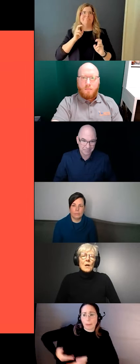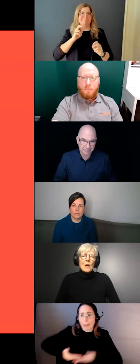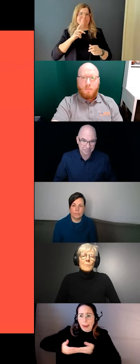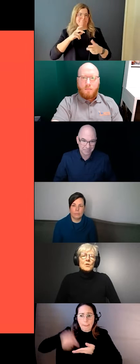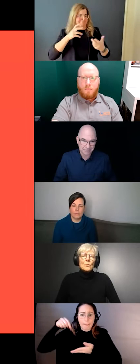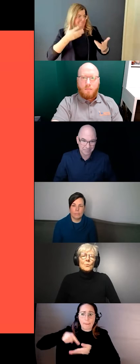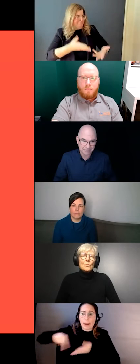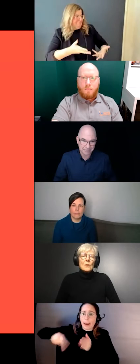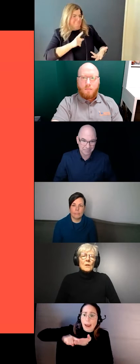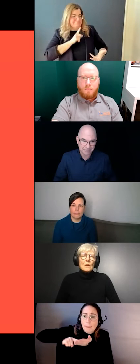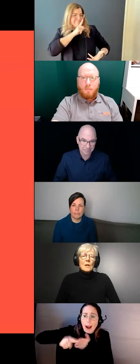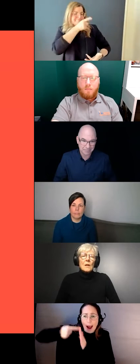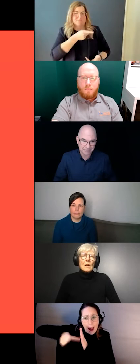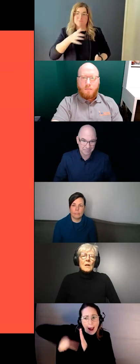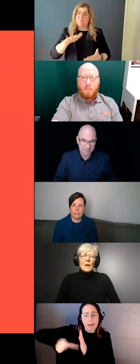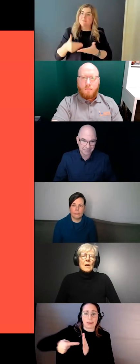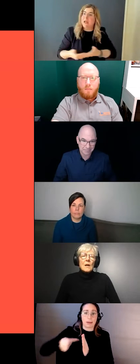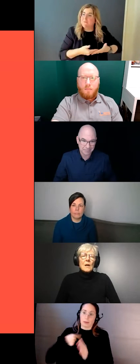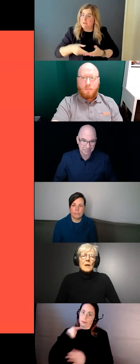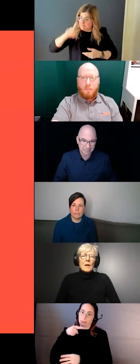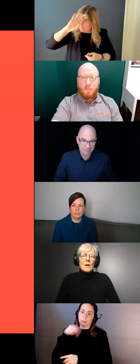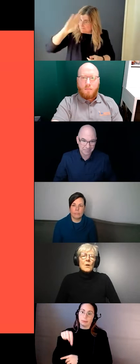c'est intéressant aussi. J'aimerais retourner